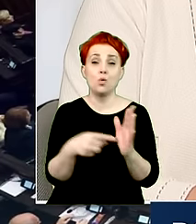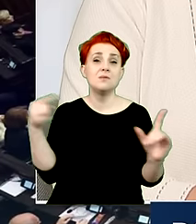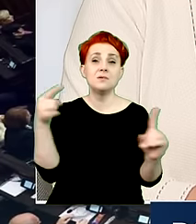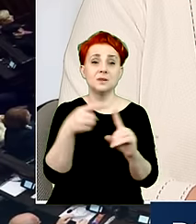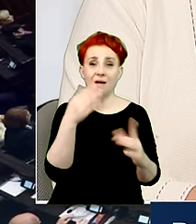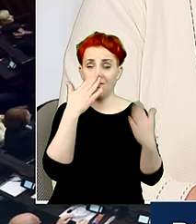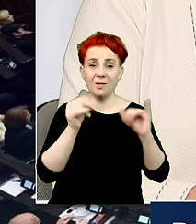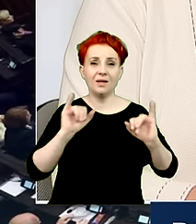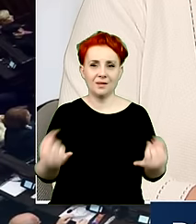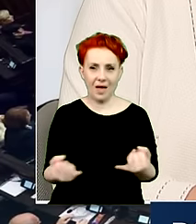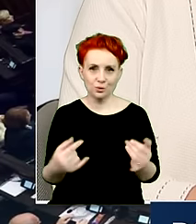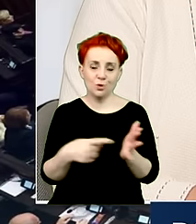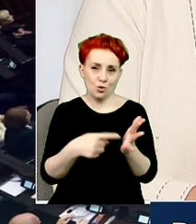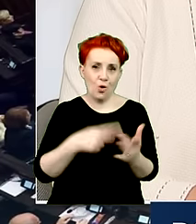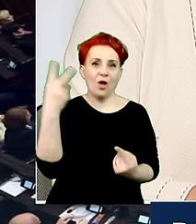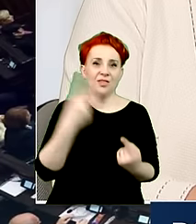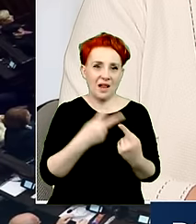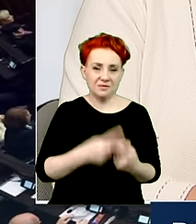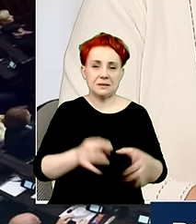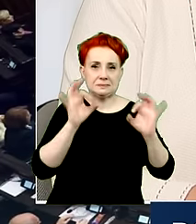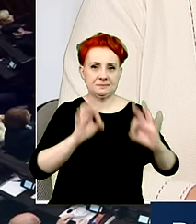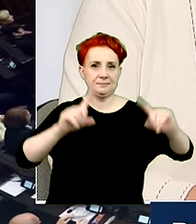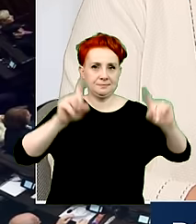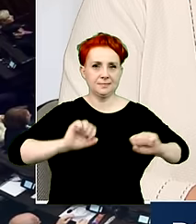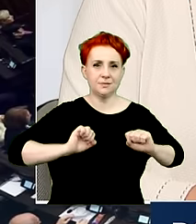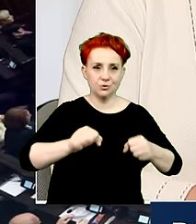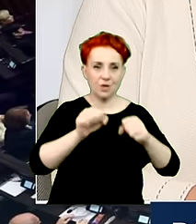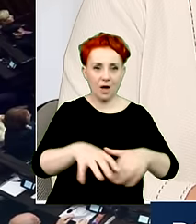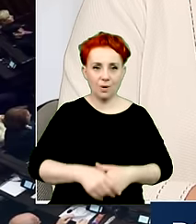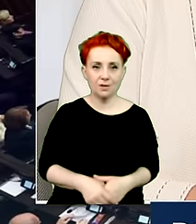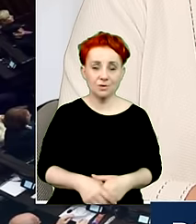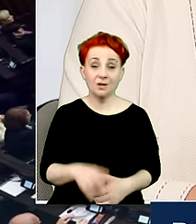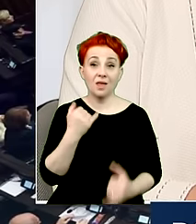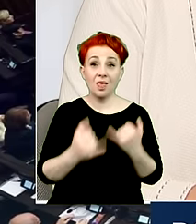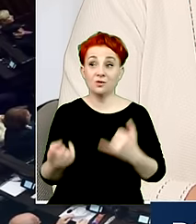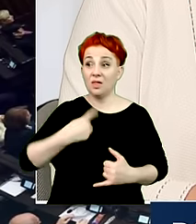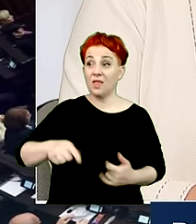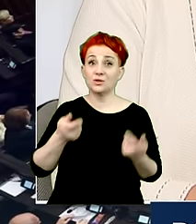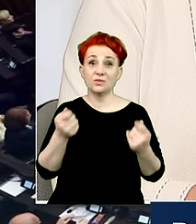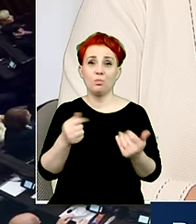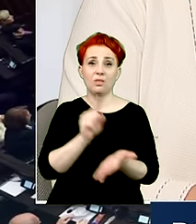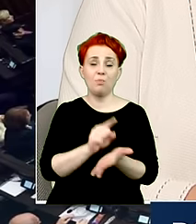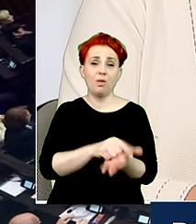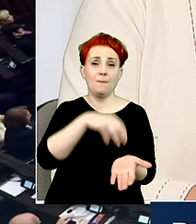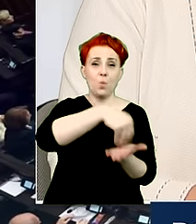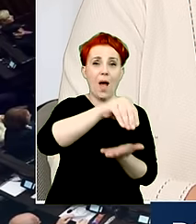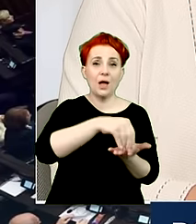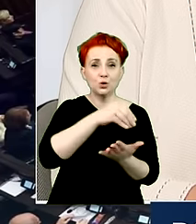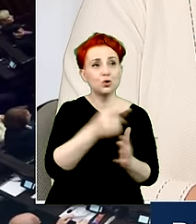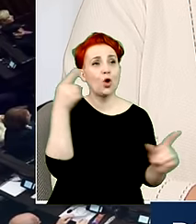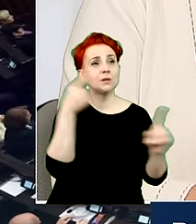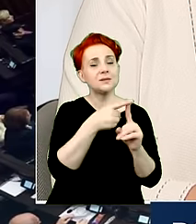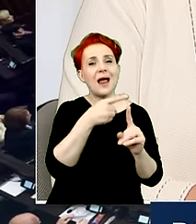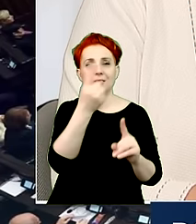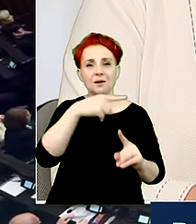żeby dostatecznie ta telewizja publiczna zaczęła działać, no, jeżeli ma być utrzymywana z naszych wspólnych podatków, żeby realizowała pewną misję